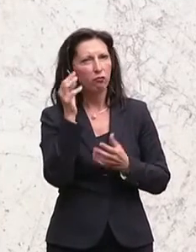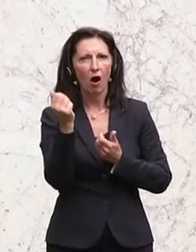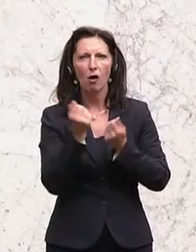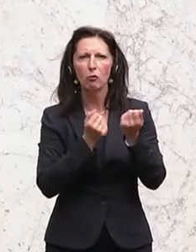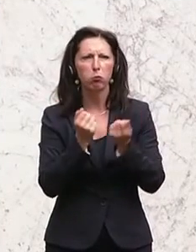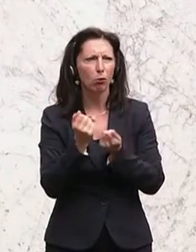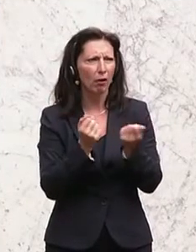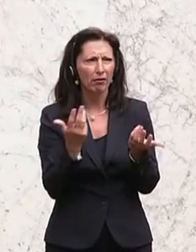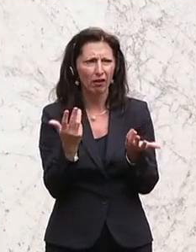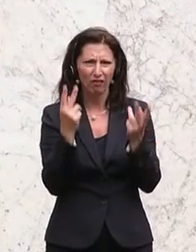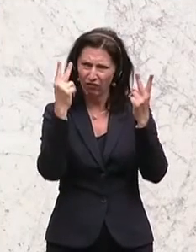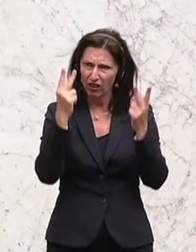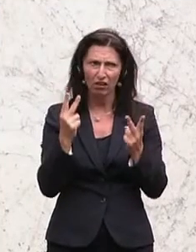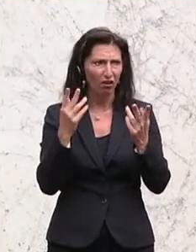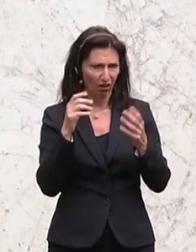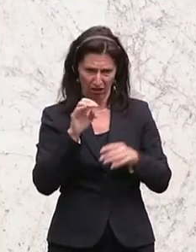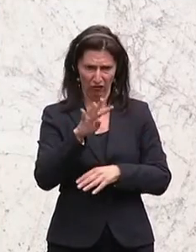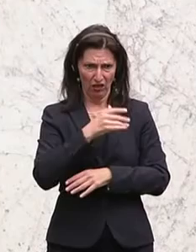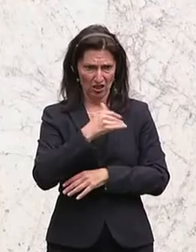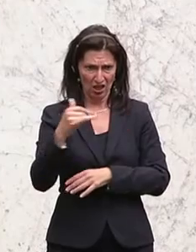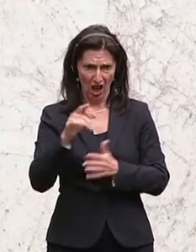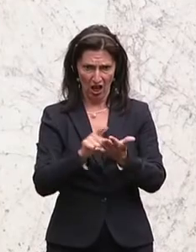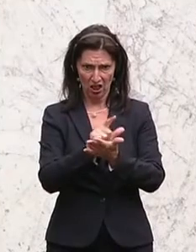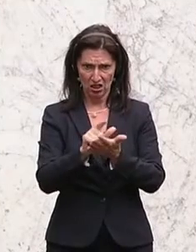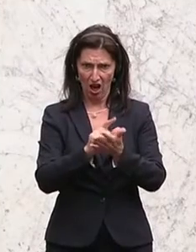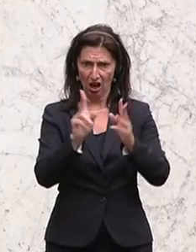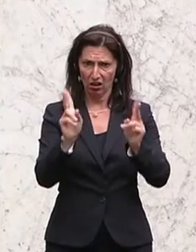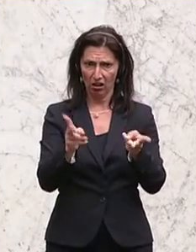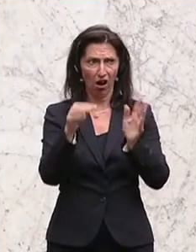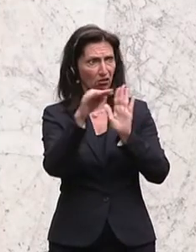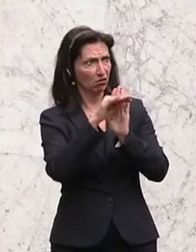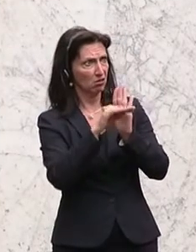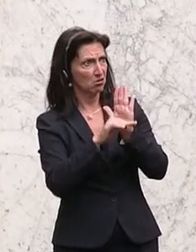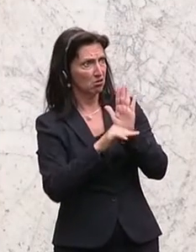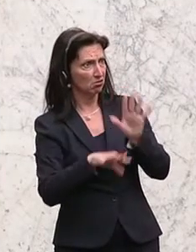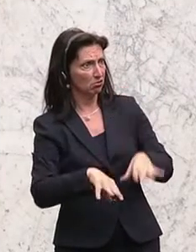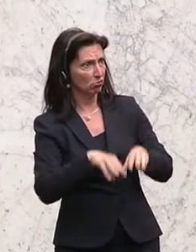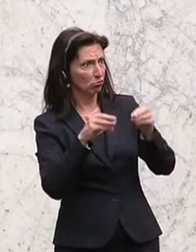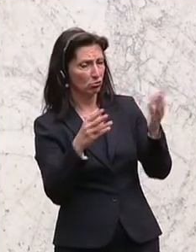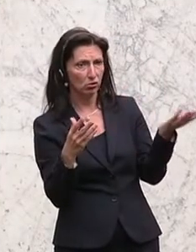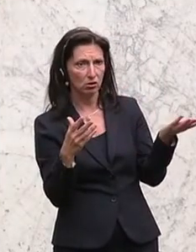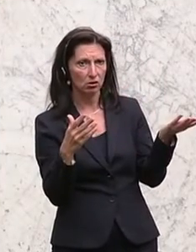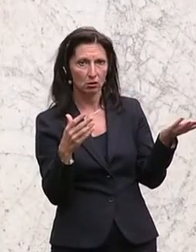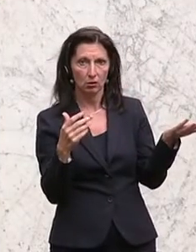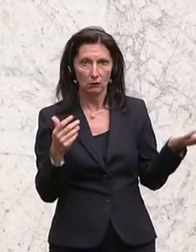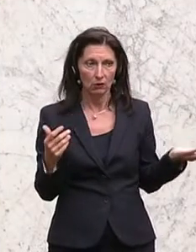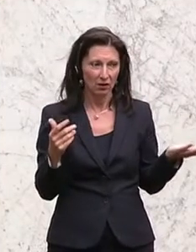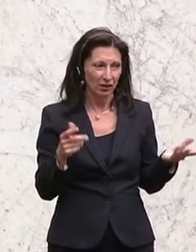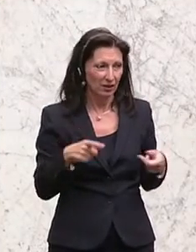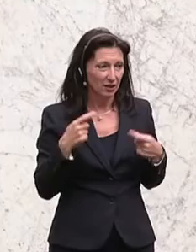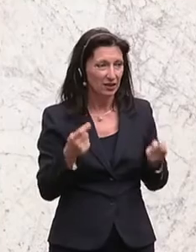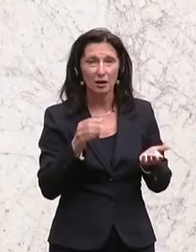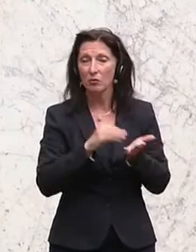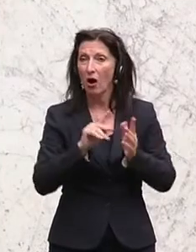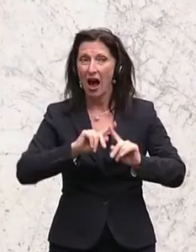überhaupt in Ihrer Partei? Sie hätten ja 14 Jahre Zeit gehabt für die ganzen Gesetzungskompetenzen. Und ich kann Ihnen noch weitere rote